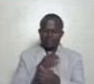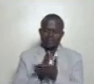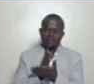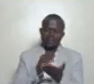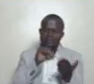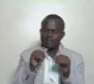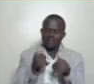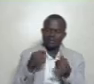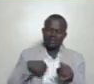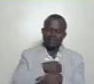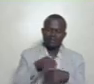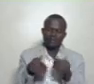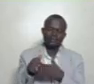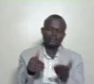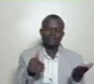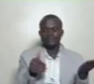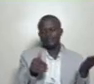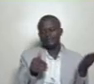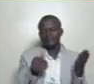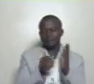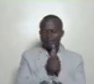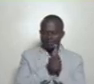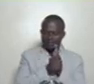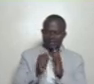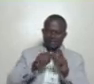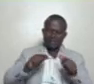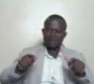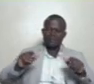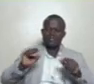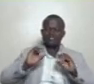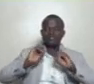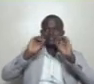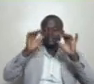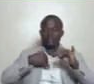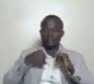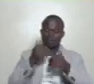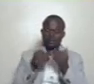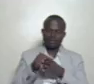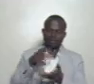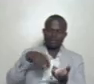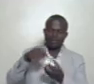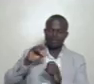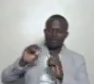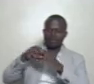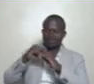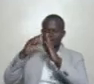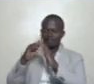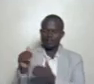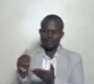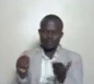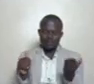ntabwo abakinnyi bacu bari baba ba specialist ba beach kuko turacyafite abakinnyi bavanga volleyball yo mu nzu